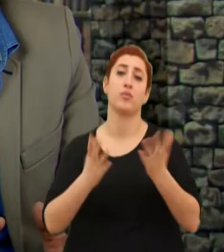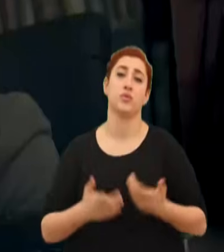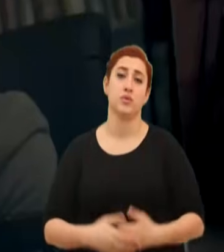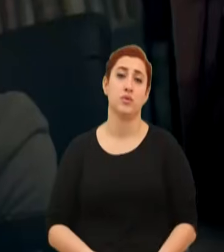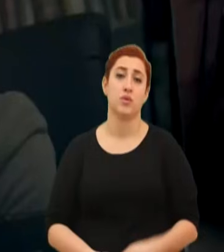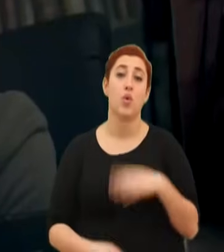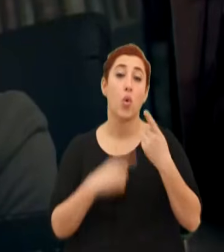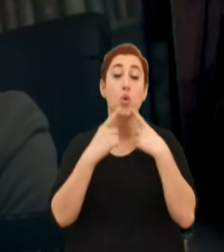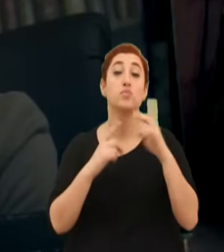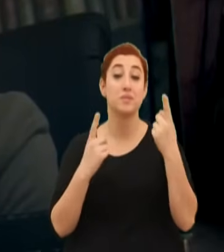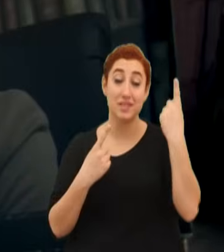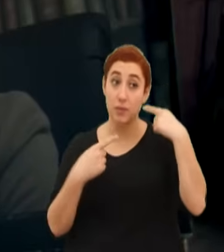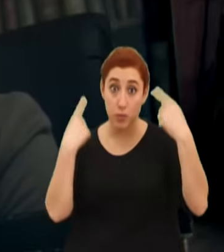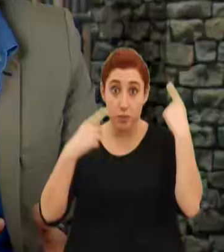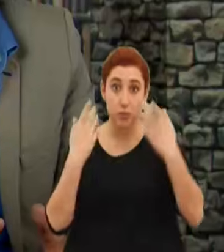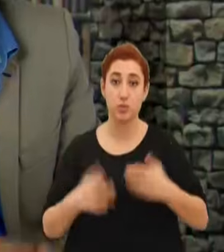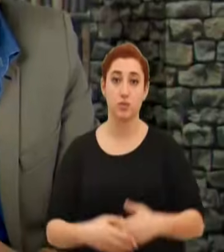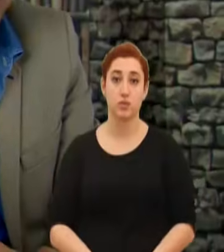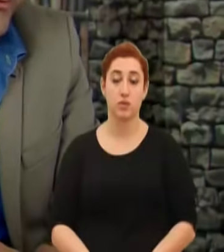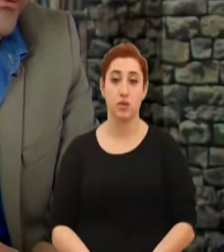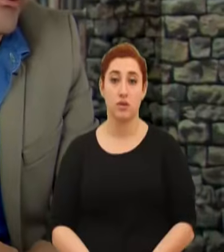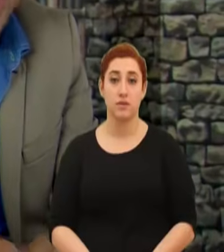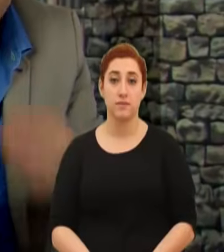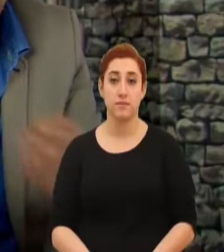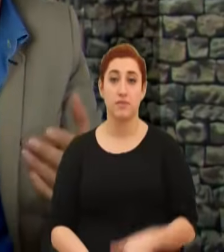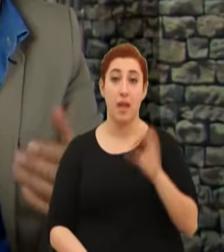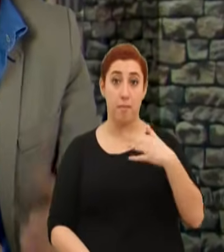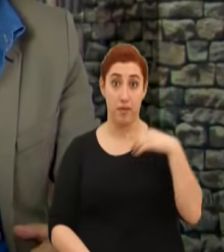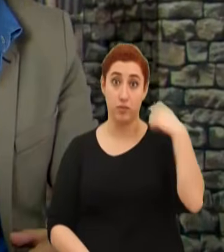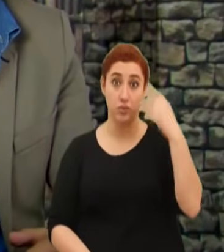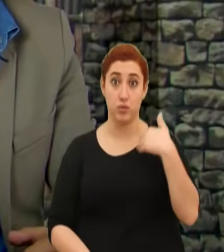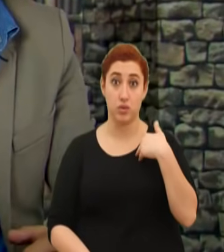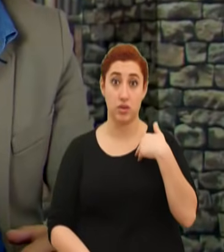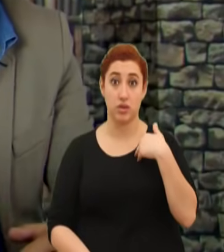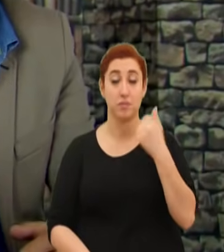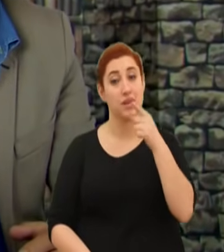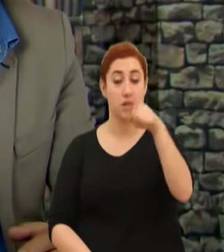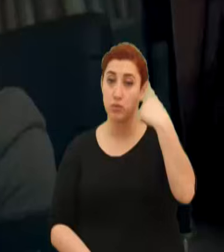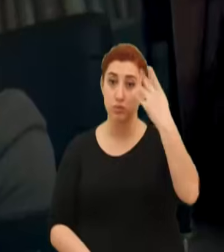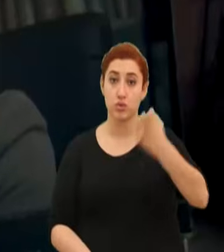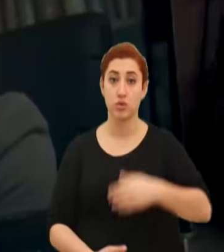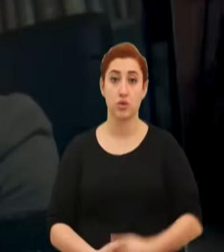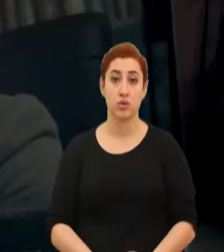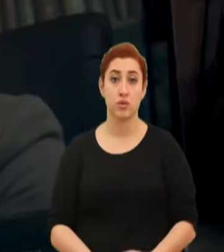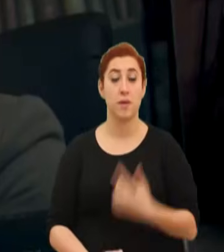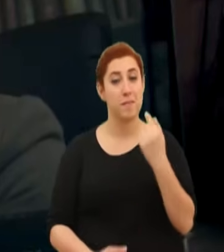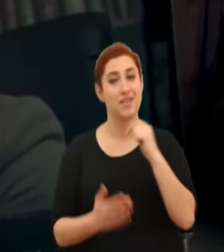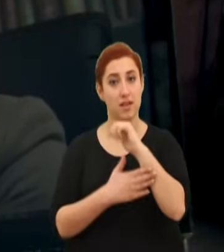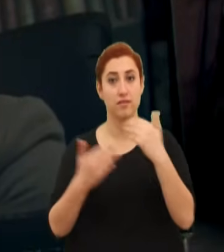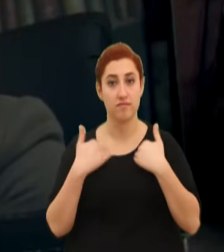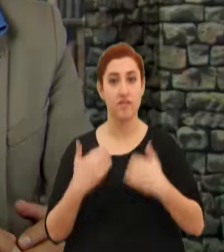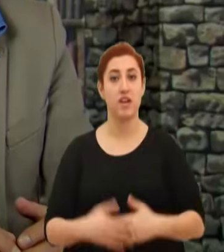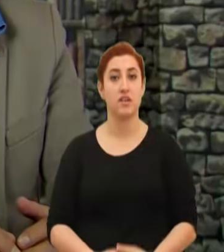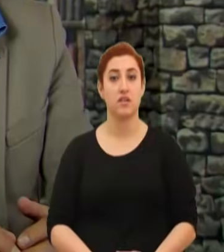ya. Konuşacağına bir şeyler düşün, bir şeyler. Hep ben düşüneyim. Biraz da sen düşün. Biraz yardımcı